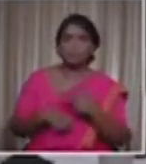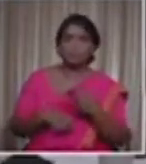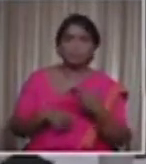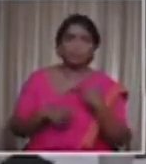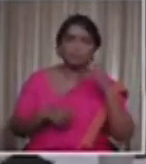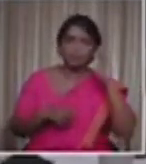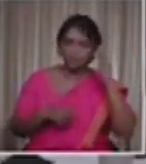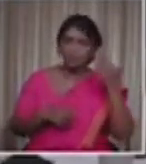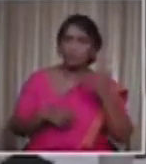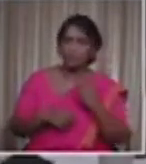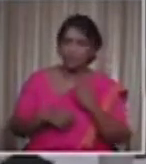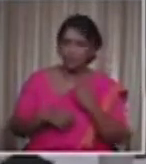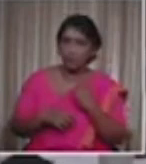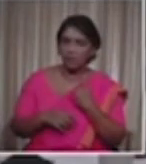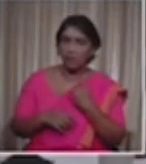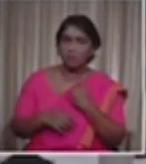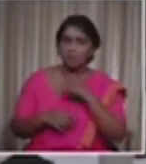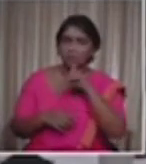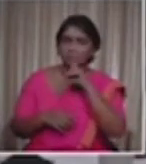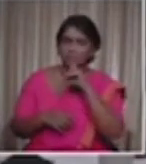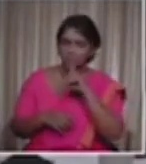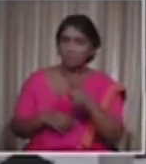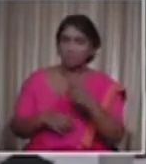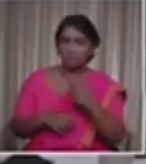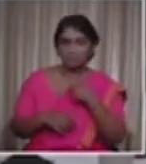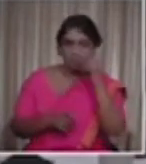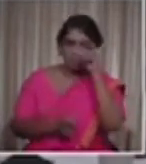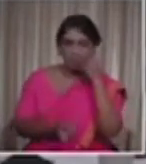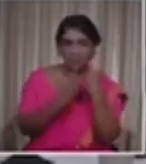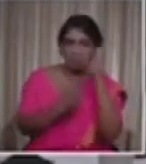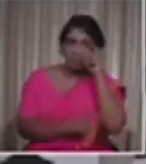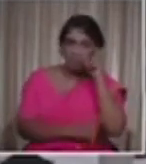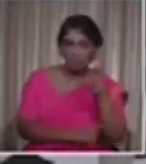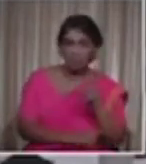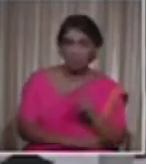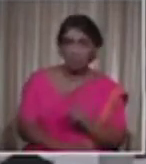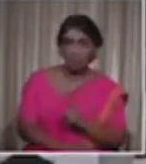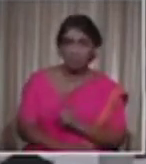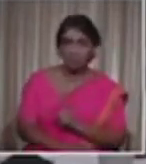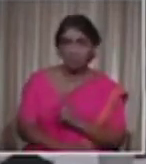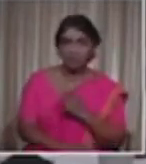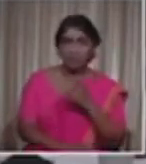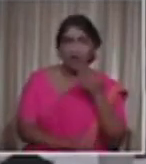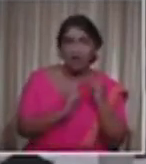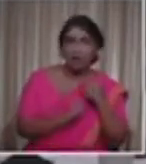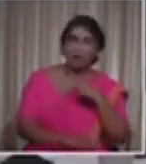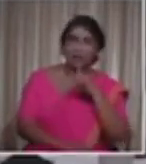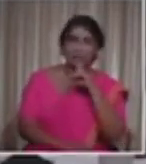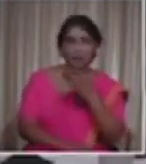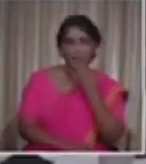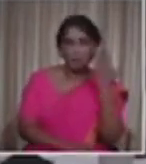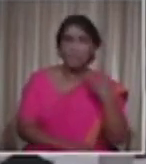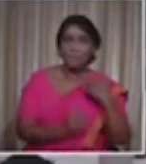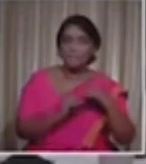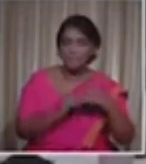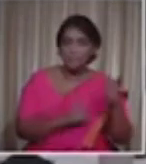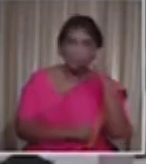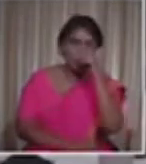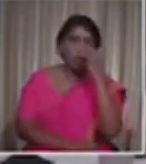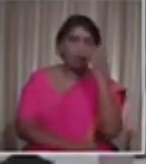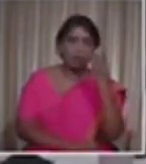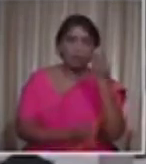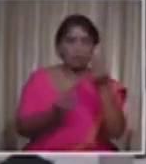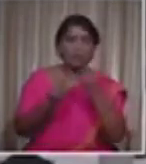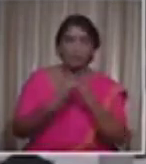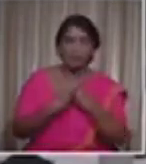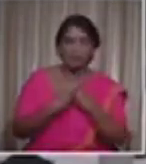මං ඔබතුමාට කියන්නේ මම මේ ගැන හොයලා බලන්න. ඒත් මට කියන්න පුළුවන් උනේ ඒක මමයි පස්සේ කිව්වේ මාස 3ක් ලබර දෙන්න අපි තීරුවේ